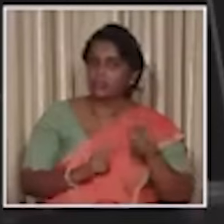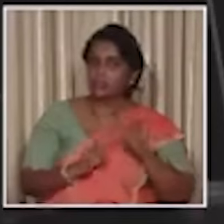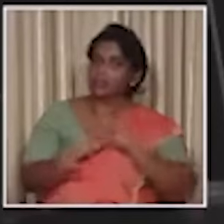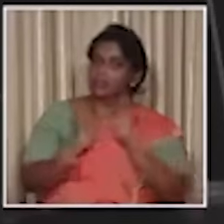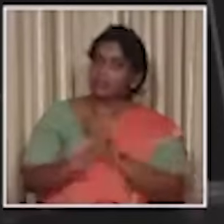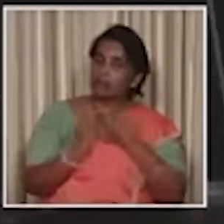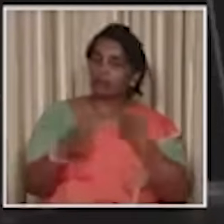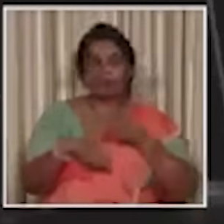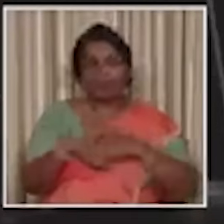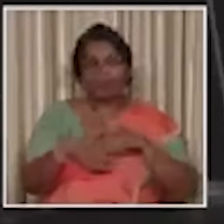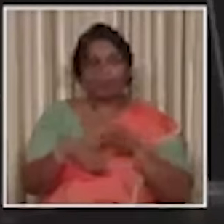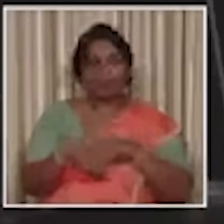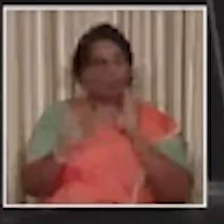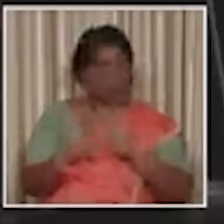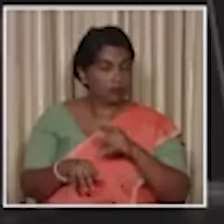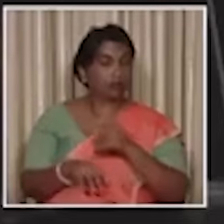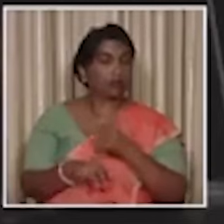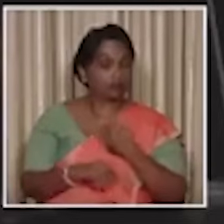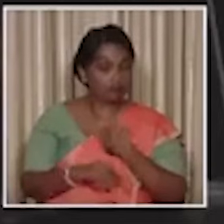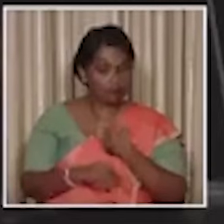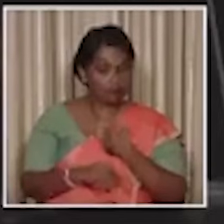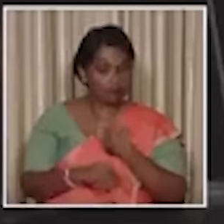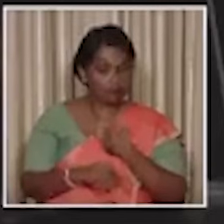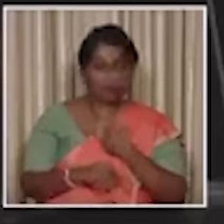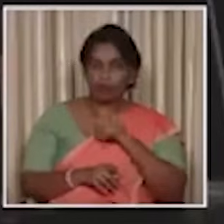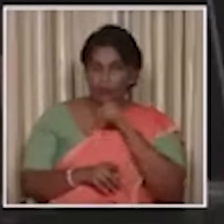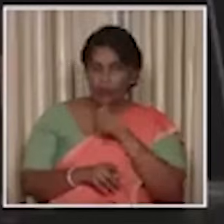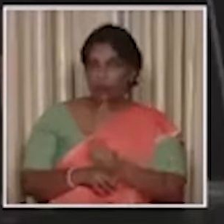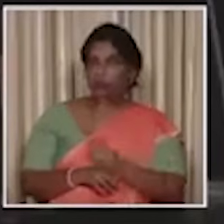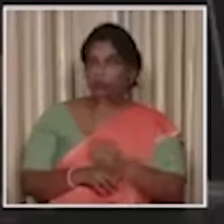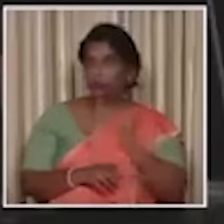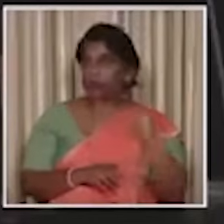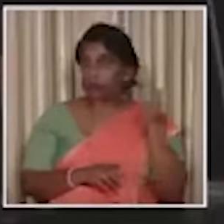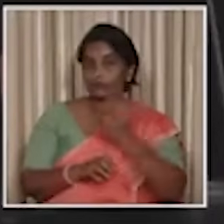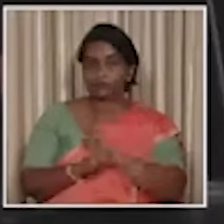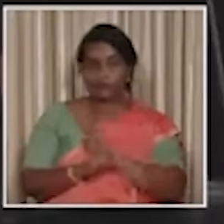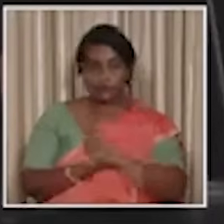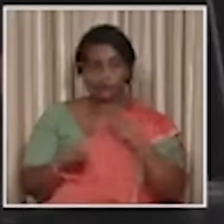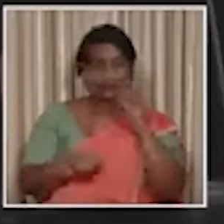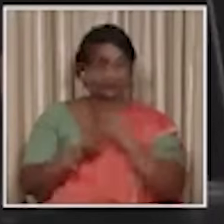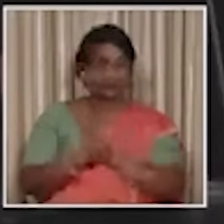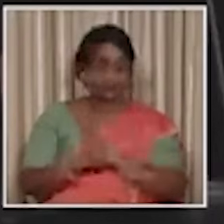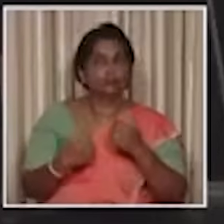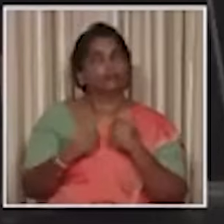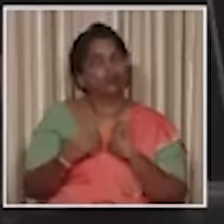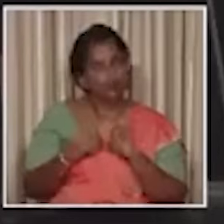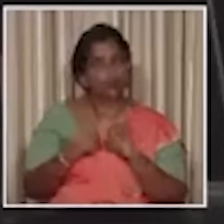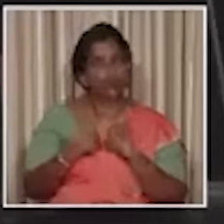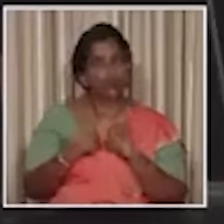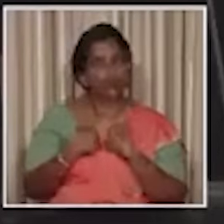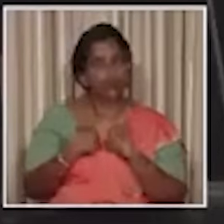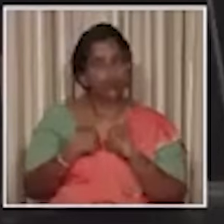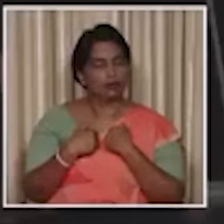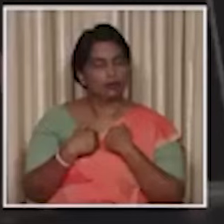ஆனால் நாங்கள் யாரும் இல்லாத 4000 வித்துடல்கள் உள்ள தரவை மாவீர துயிலும் இல்லத்தில்